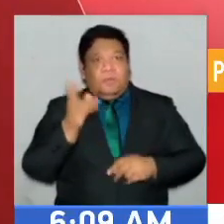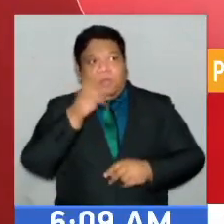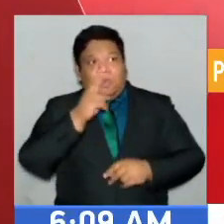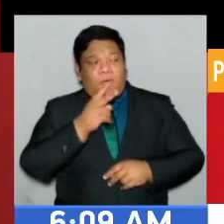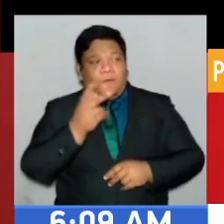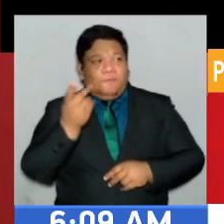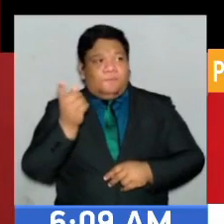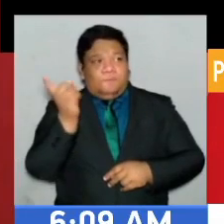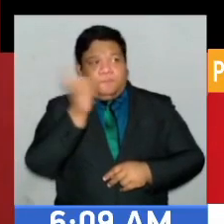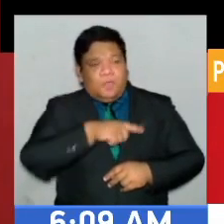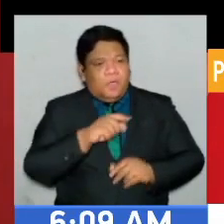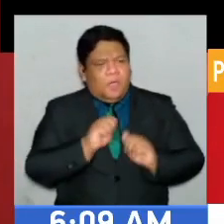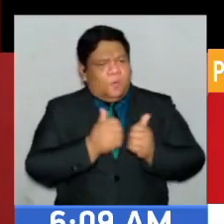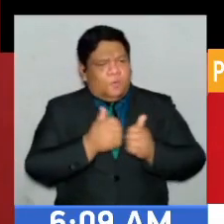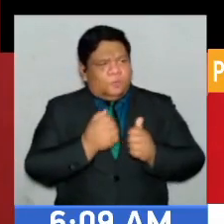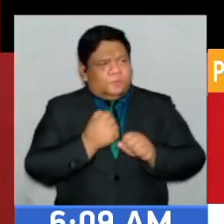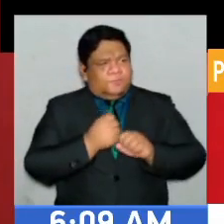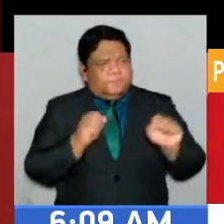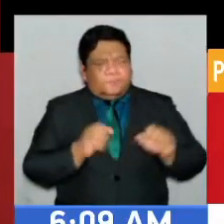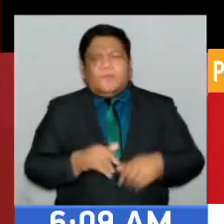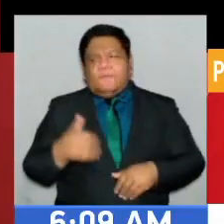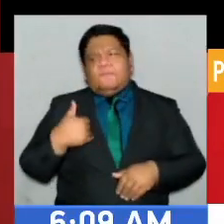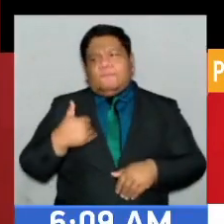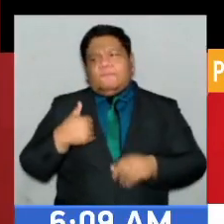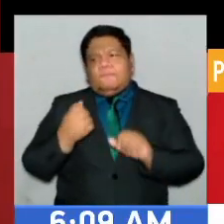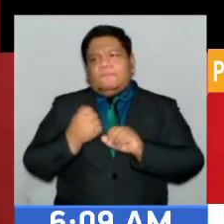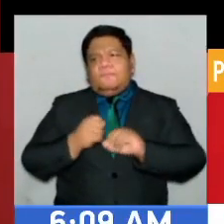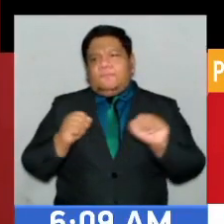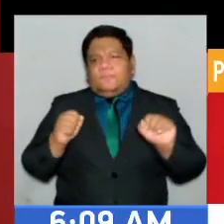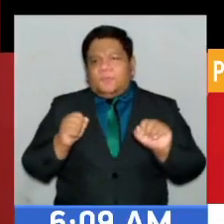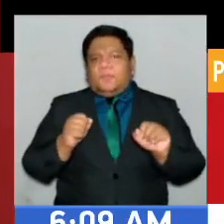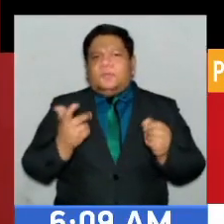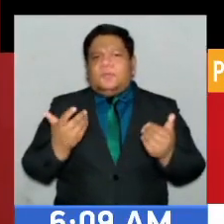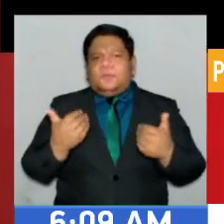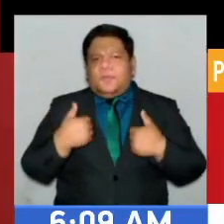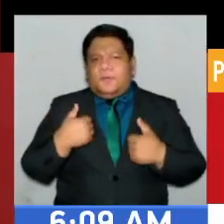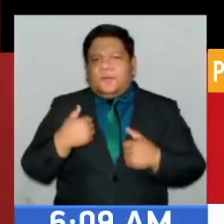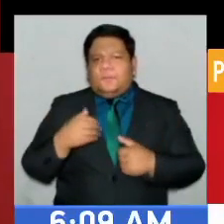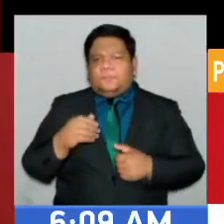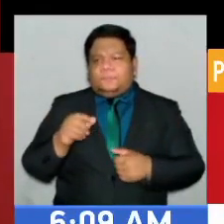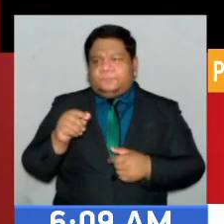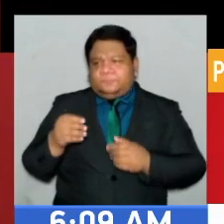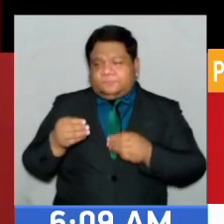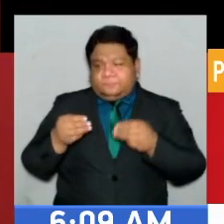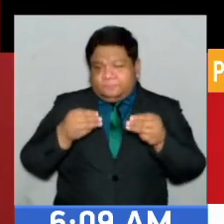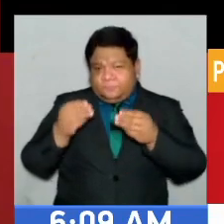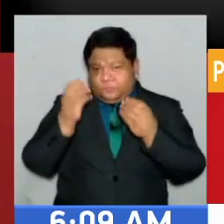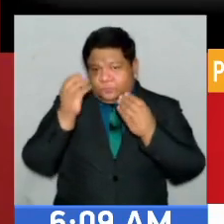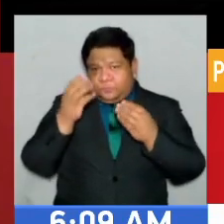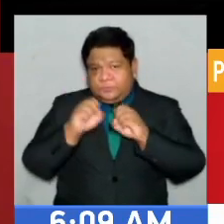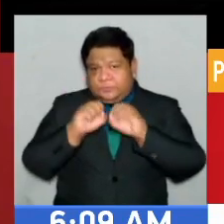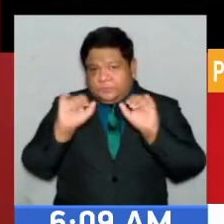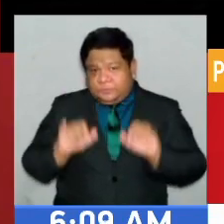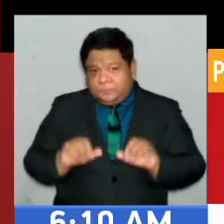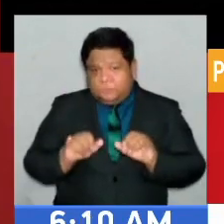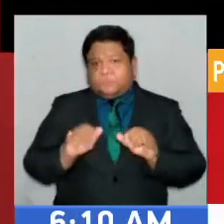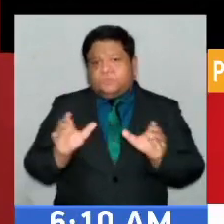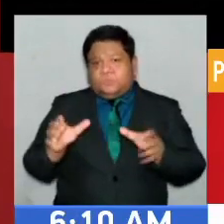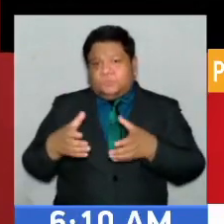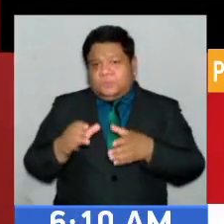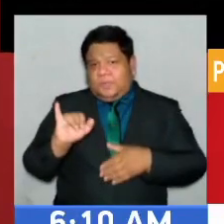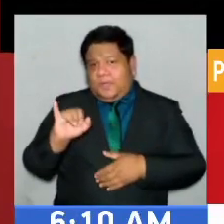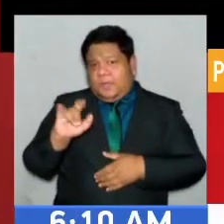naman po. We have our MISD Management Information Systems Division, yung pinaka-IT division namin, mm-hmm.